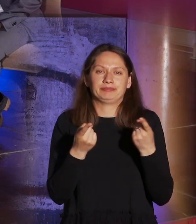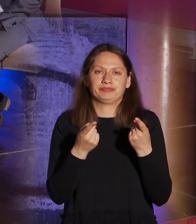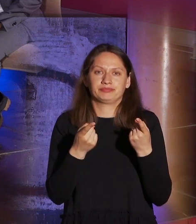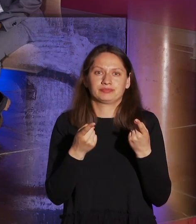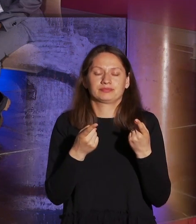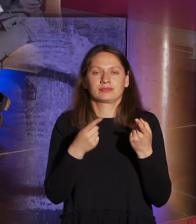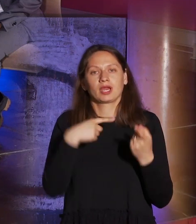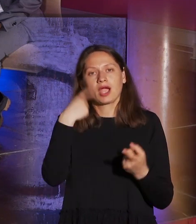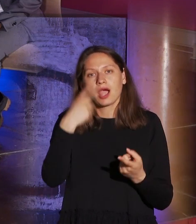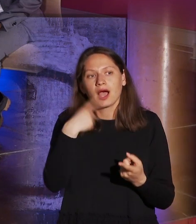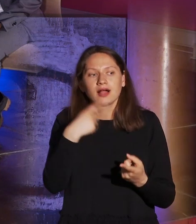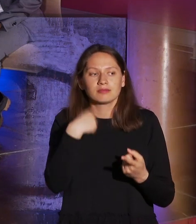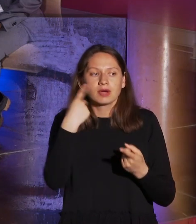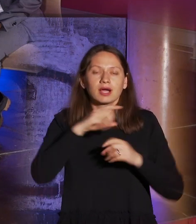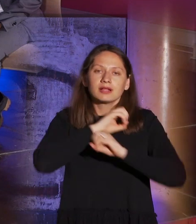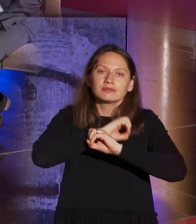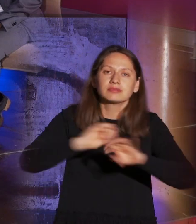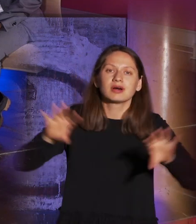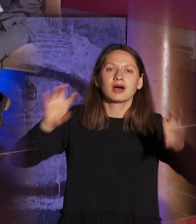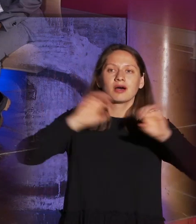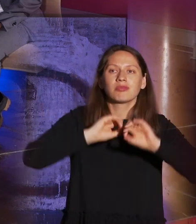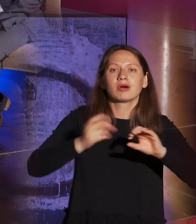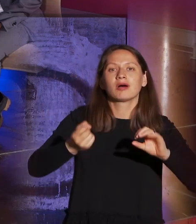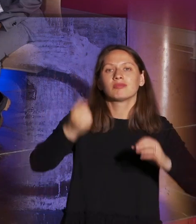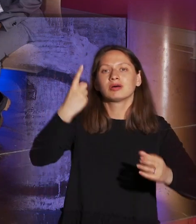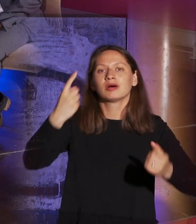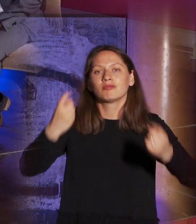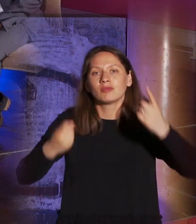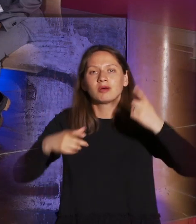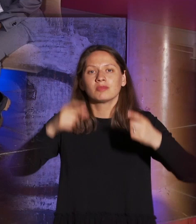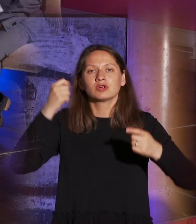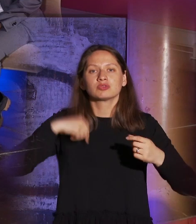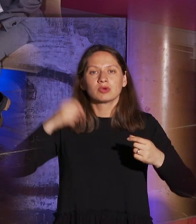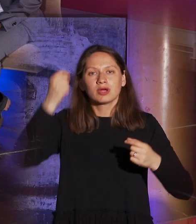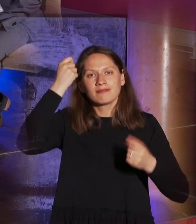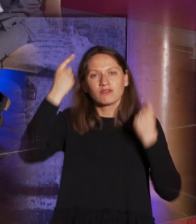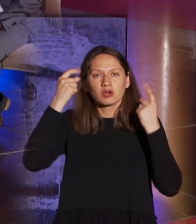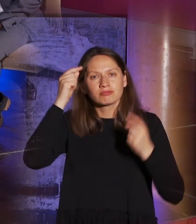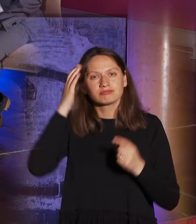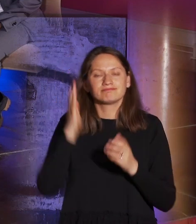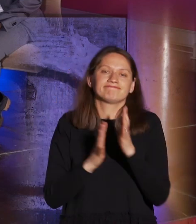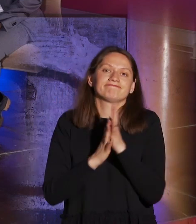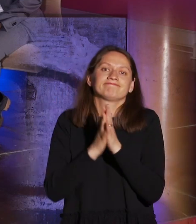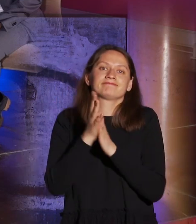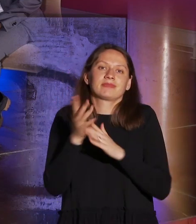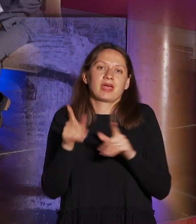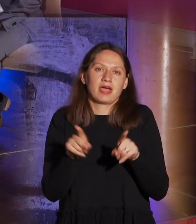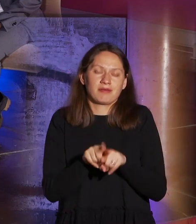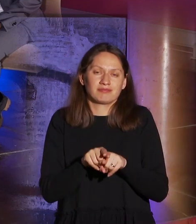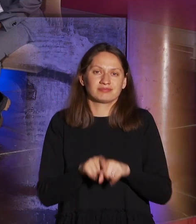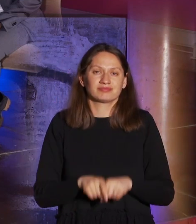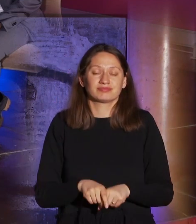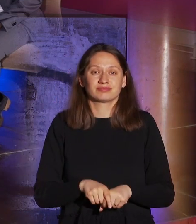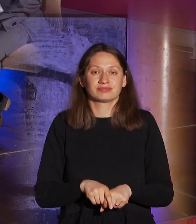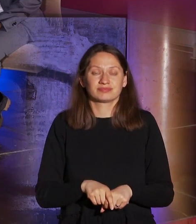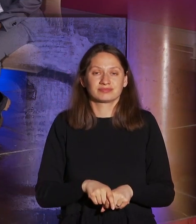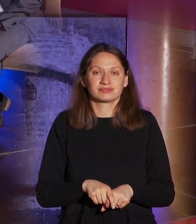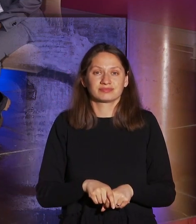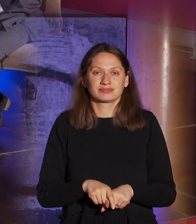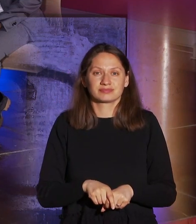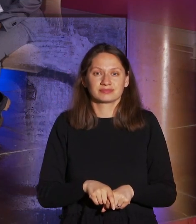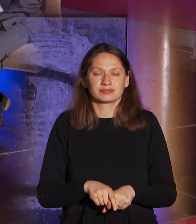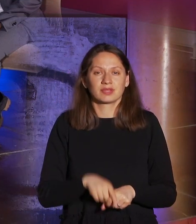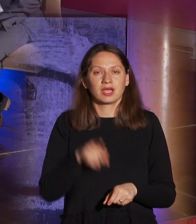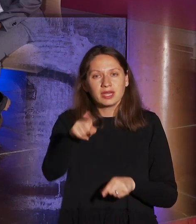truputį nutraukia tas voratinklius, tą šydą, ne, kad tu kreip į žmogaus